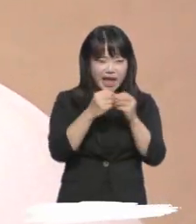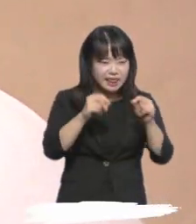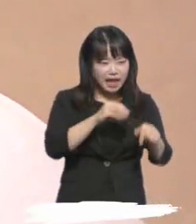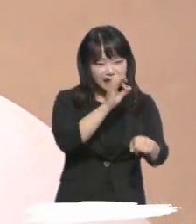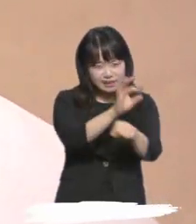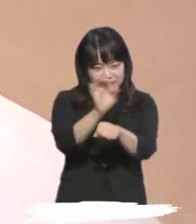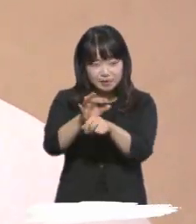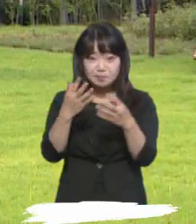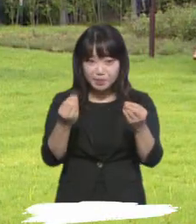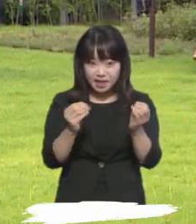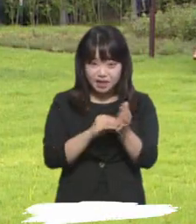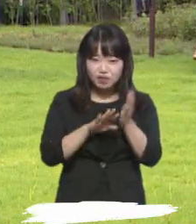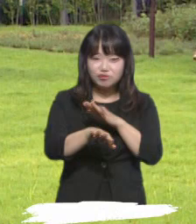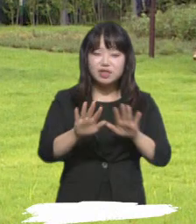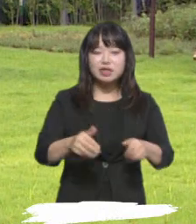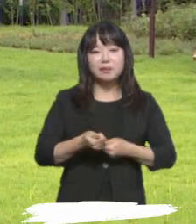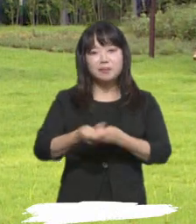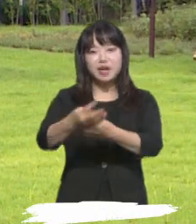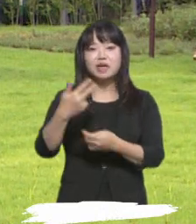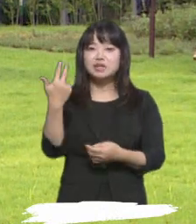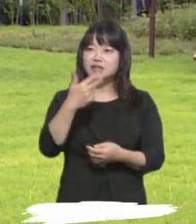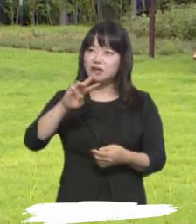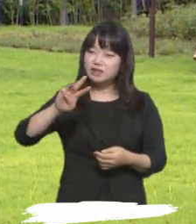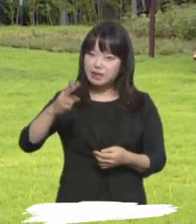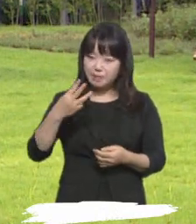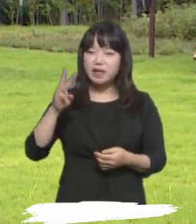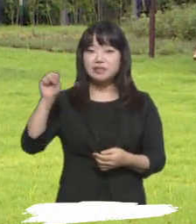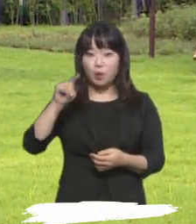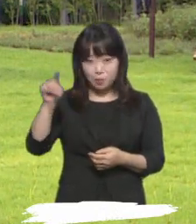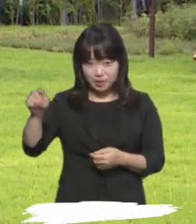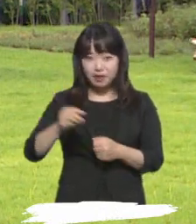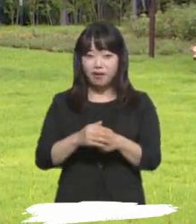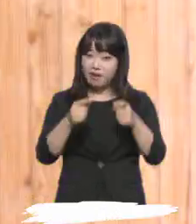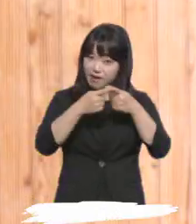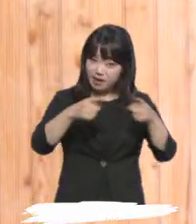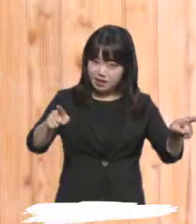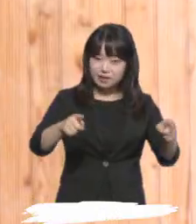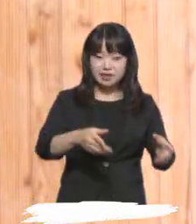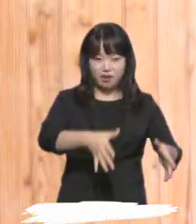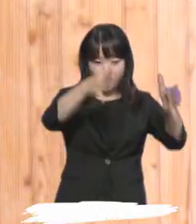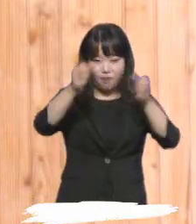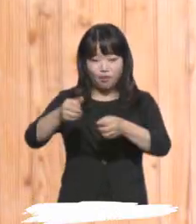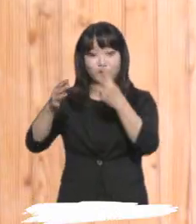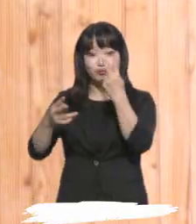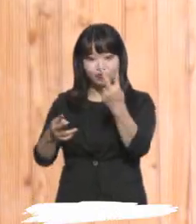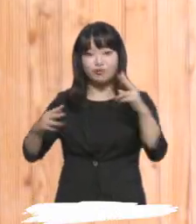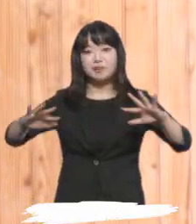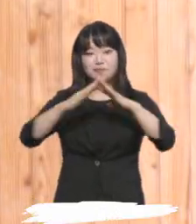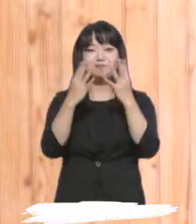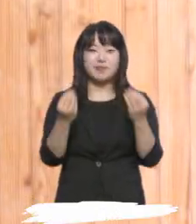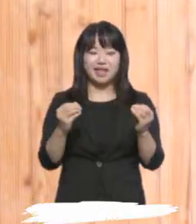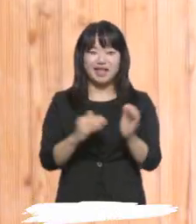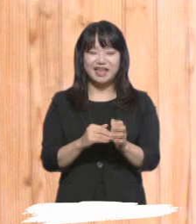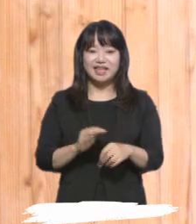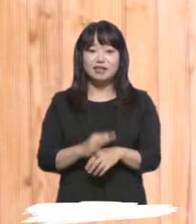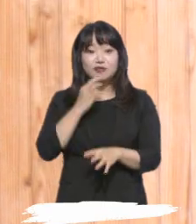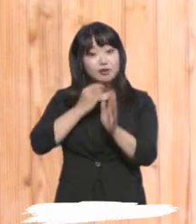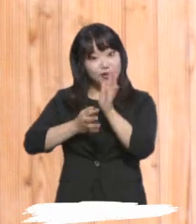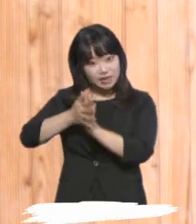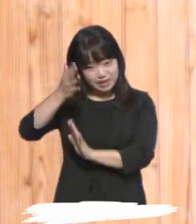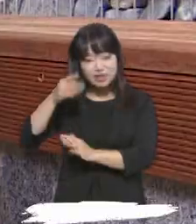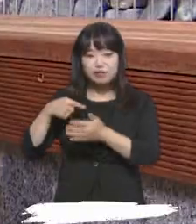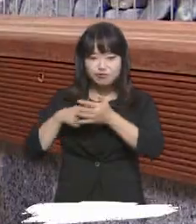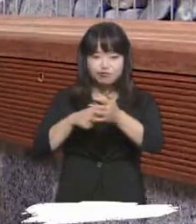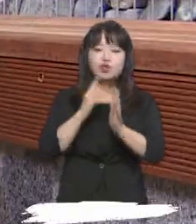매입을 준비해 현재 7,300여 제곱미터에 지상 1층 2개 동이 들어섰습니다. 서울시가